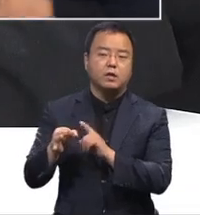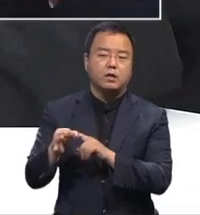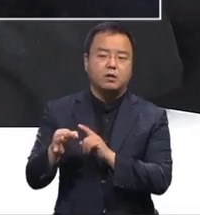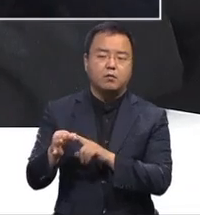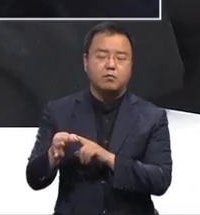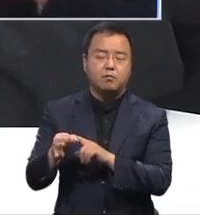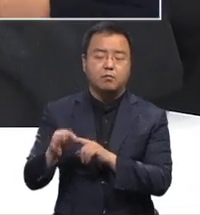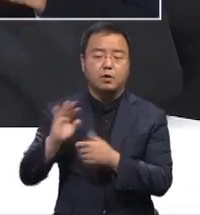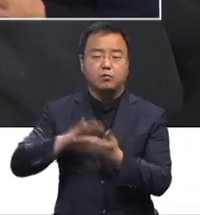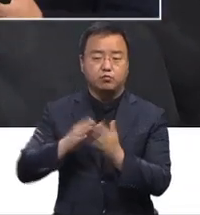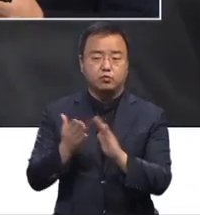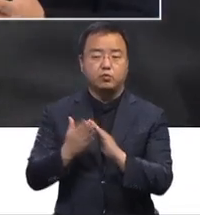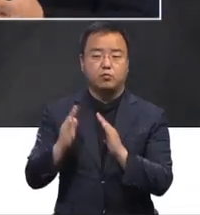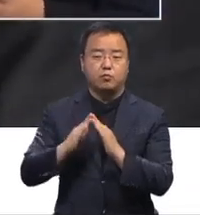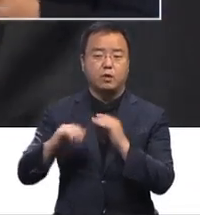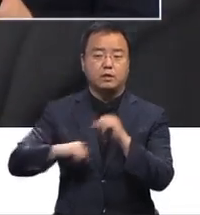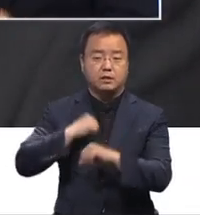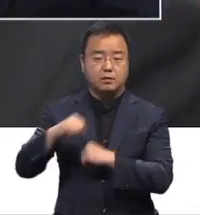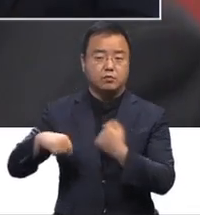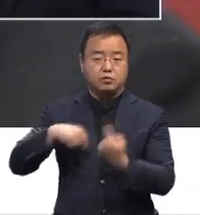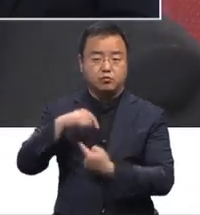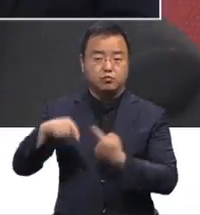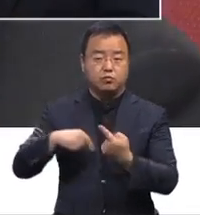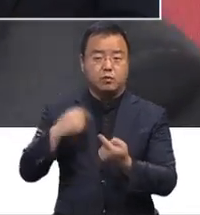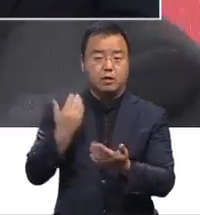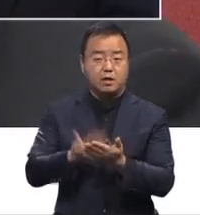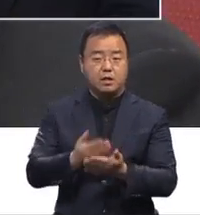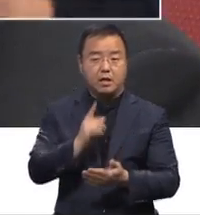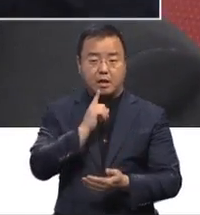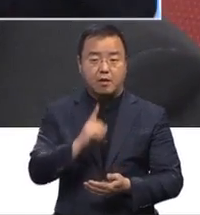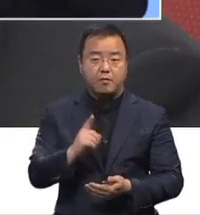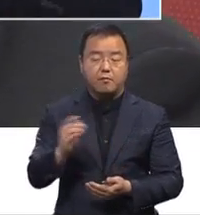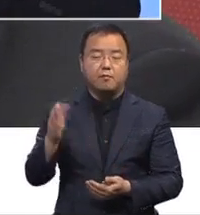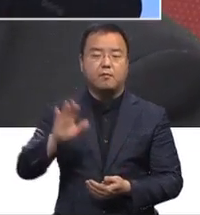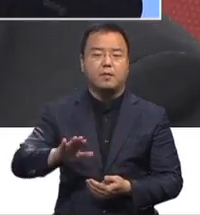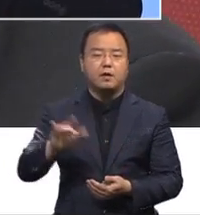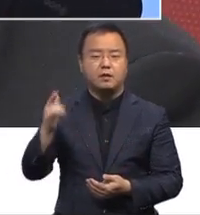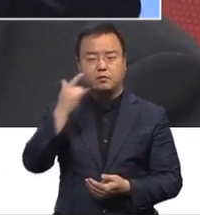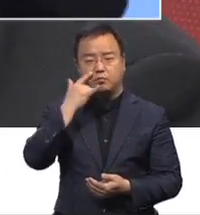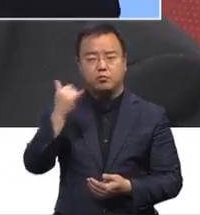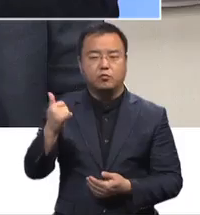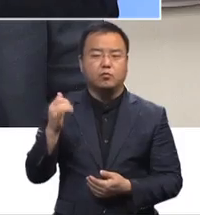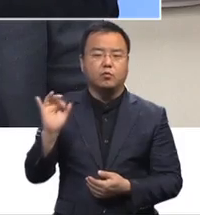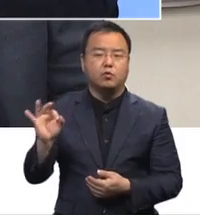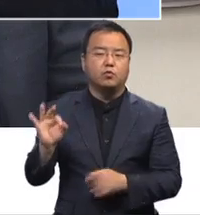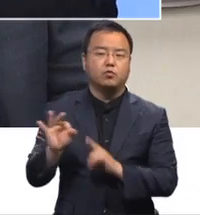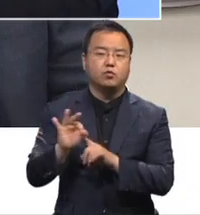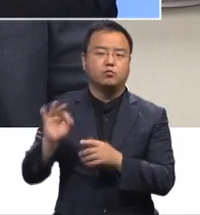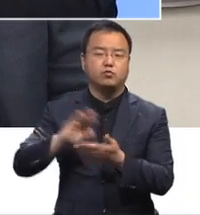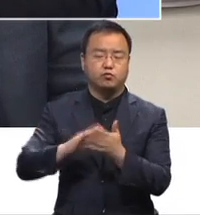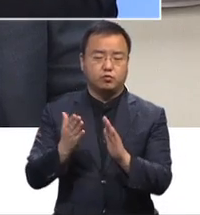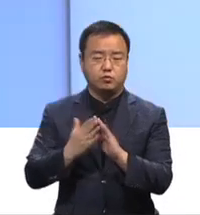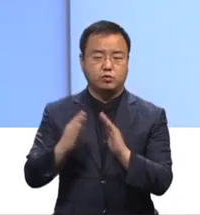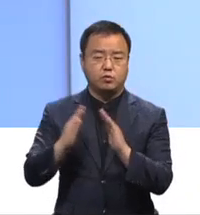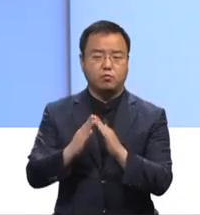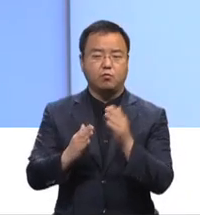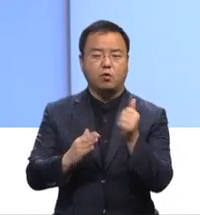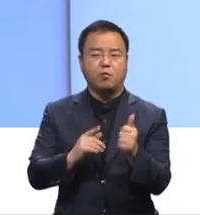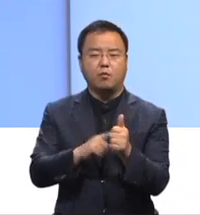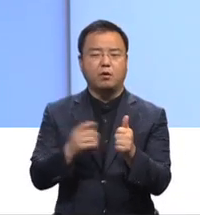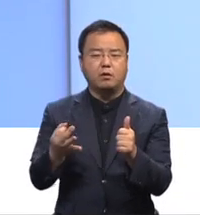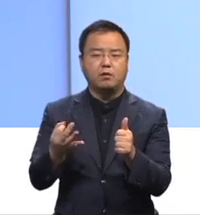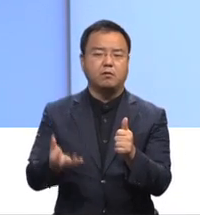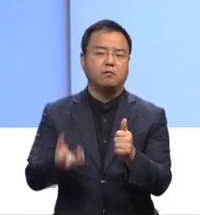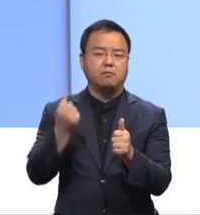유치원이 좀 자율적으로 운용하게 하자 이런 주장을 하고 있는 건데요 근데 이것도 학부모 돈이 초원 원장의 쌈짓돈 이 될 수 있는 우려가 있는 거